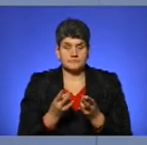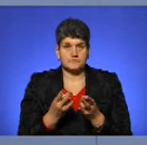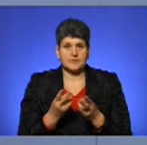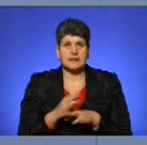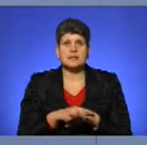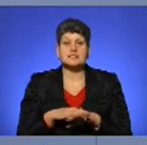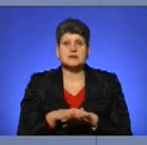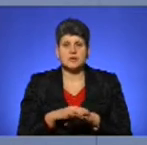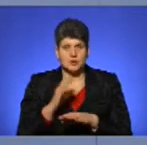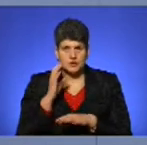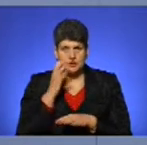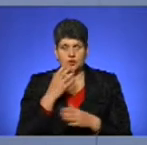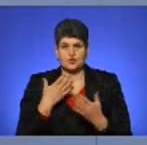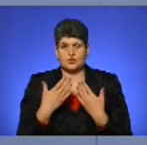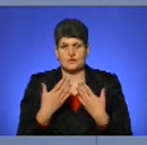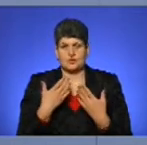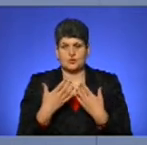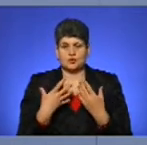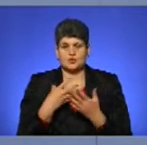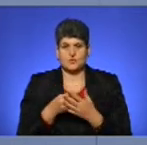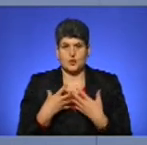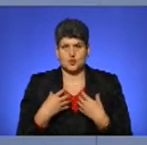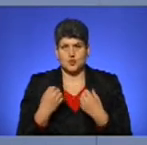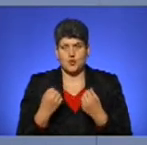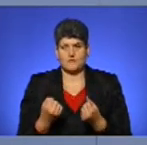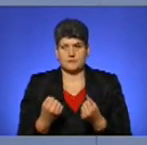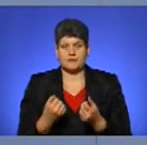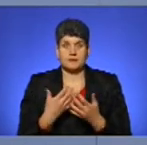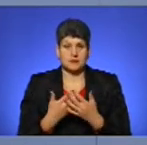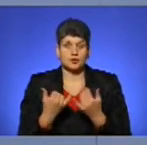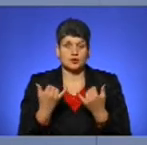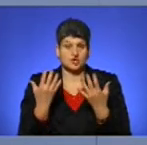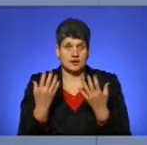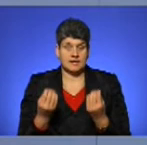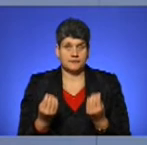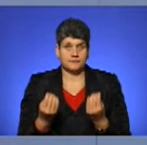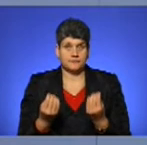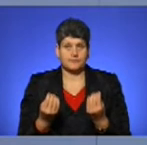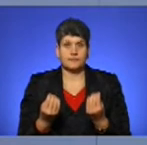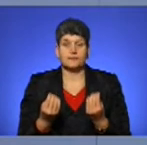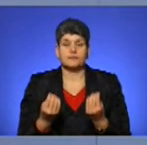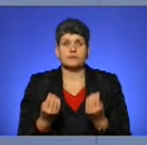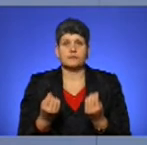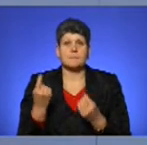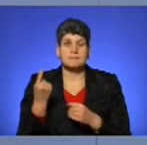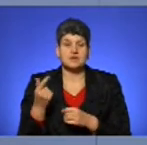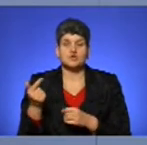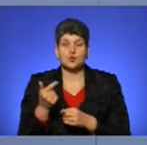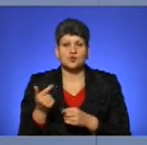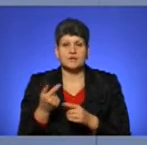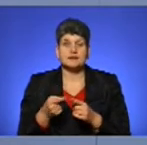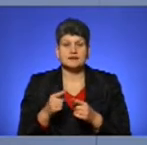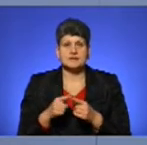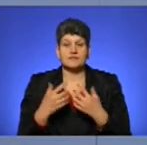населенню серйозно відноситися до свого здоров'я. От сьогоднішній день, він, чи 1 грудня, це вже